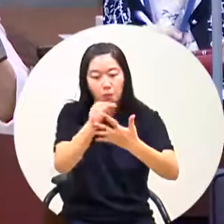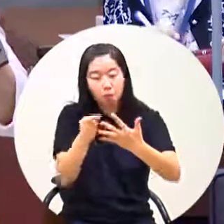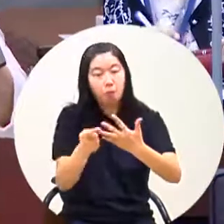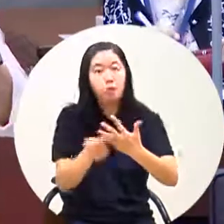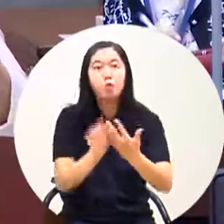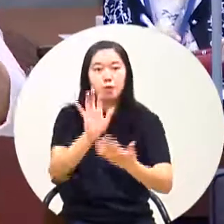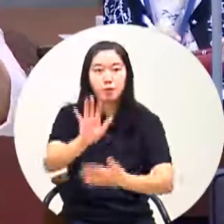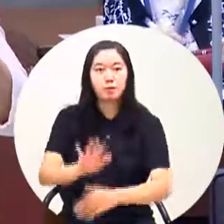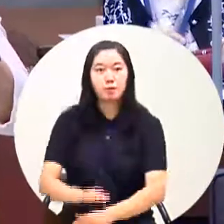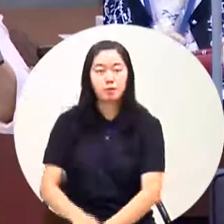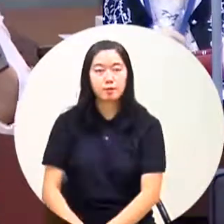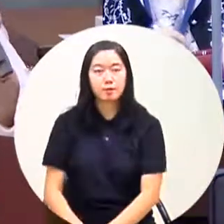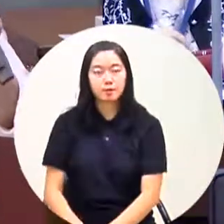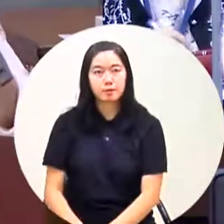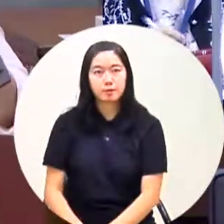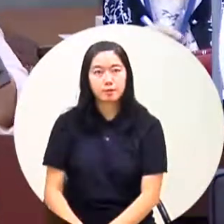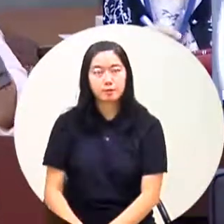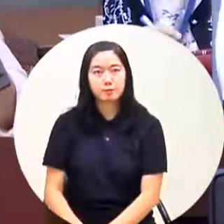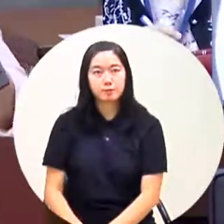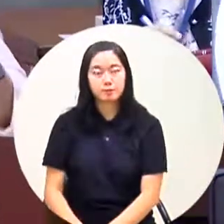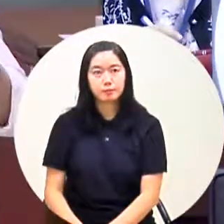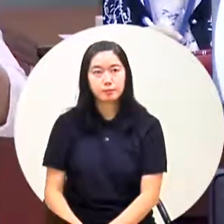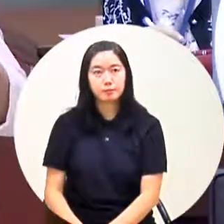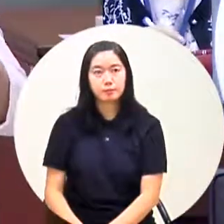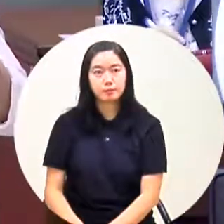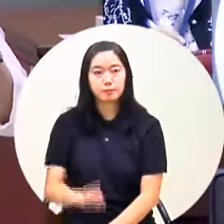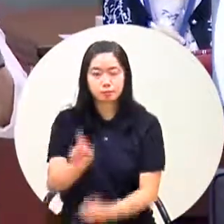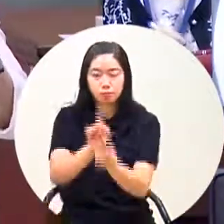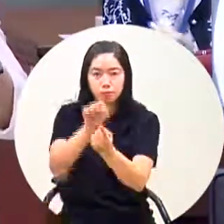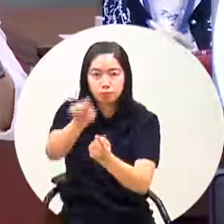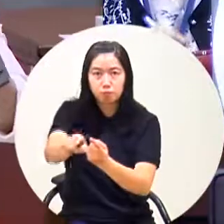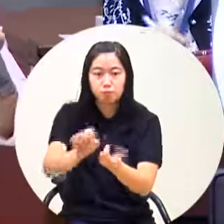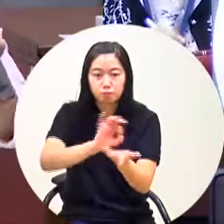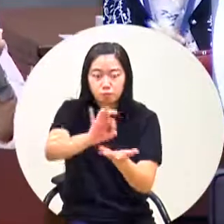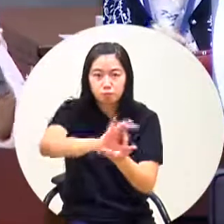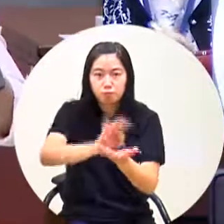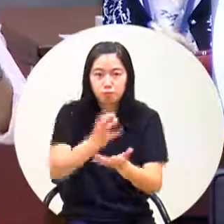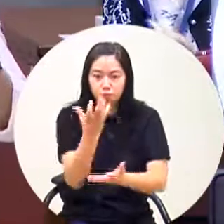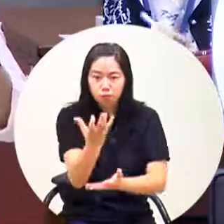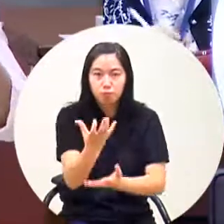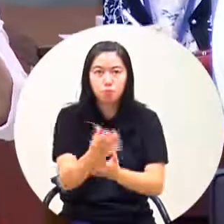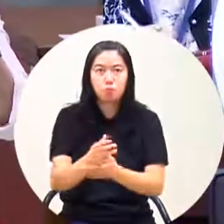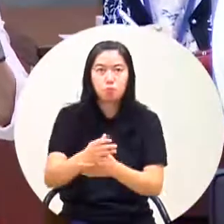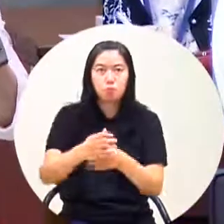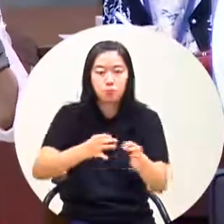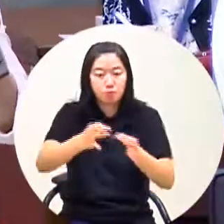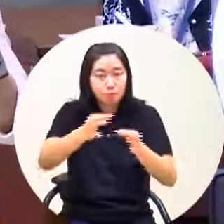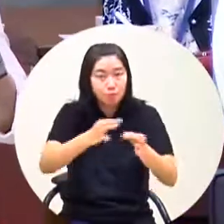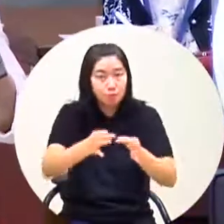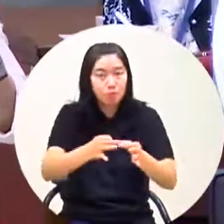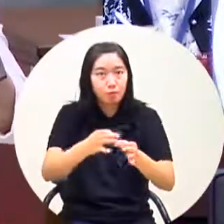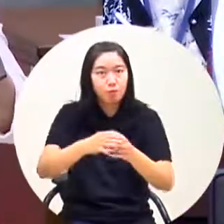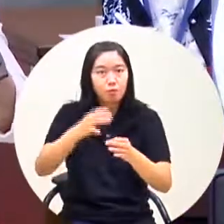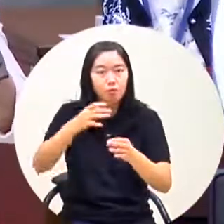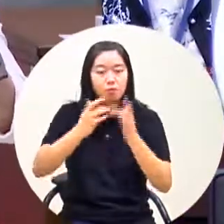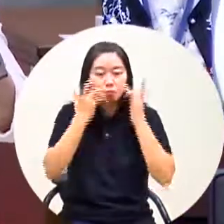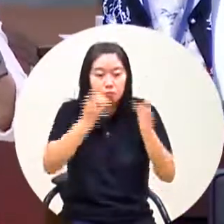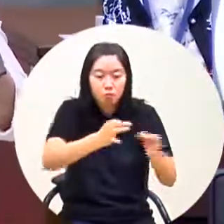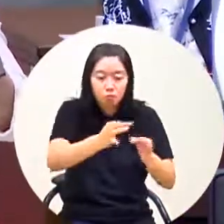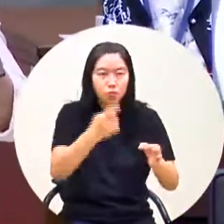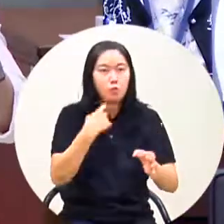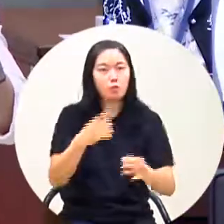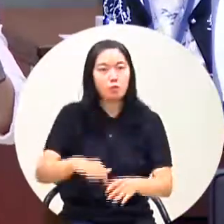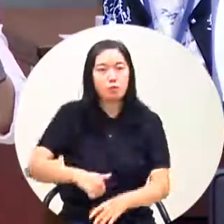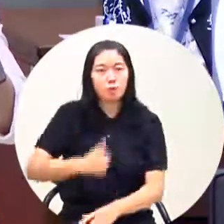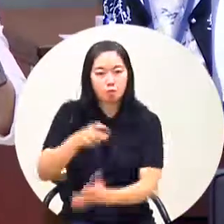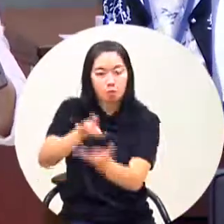说建议说，针对用蛋量最多的菜市场还是早餐店，其实是直接接触我们